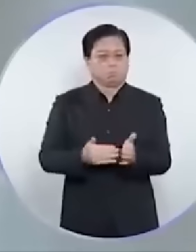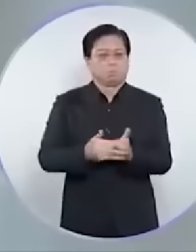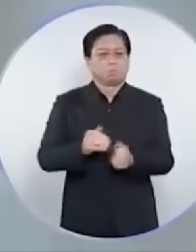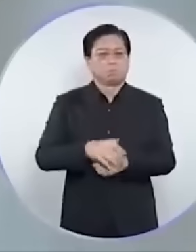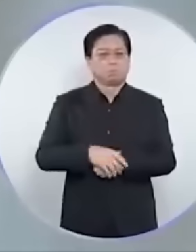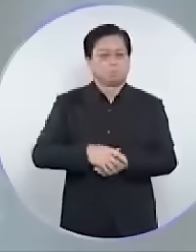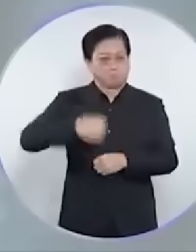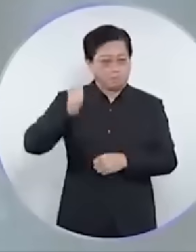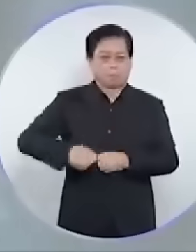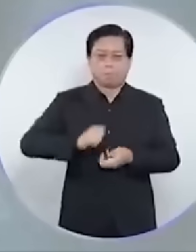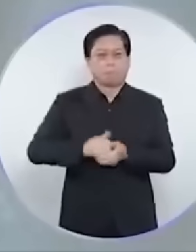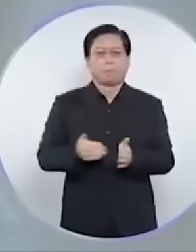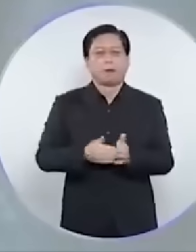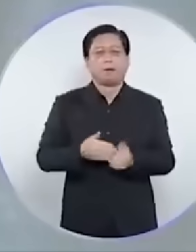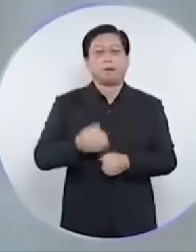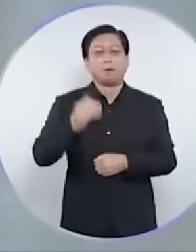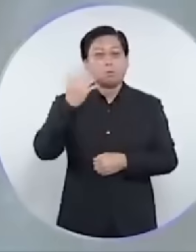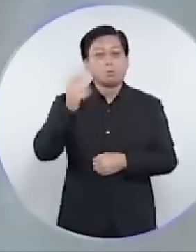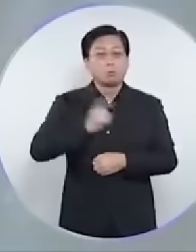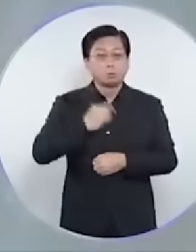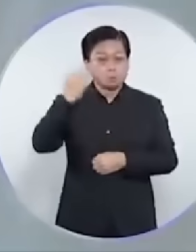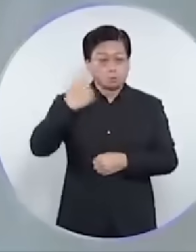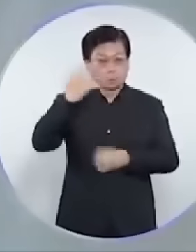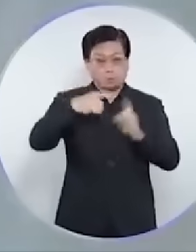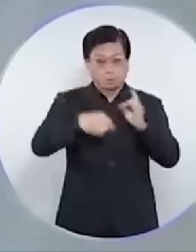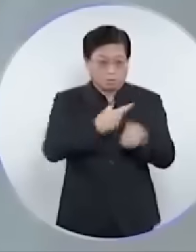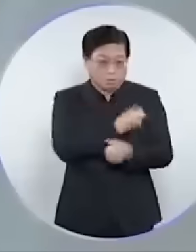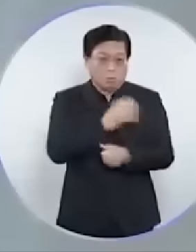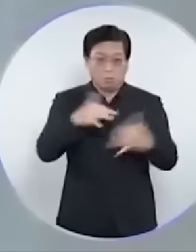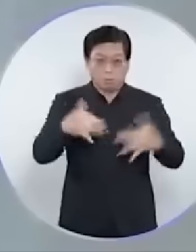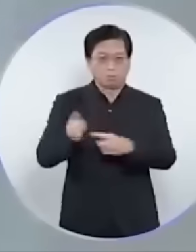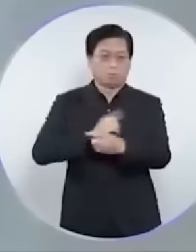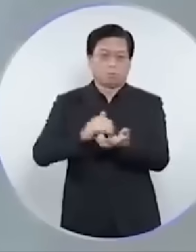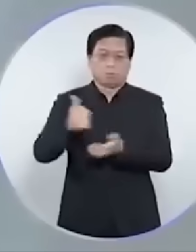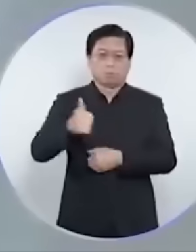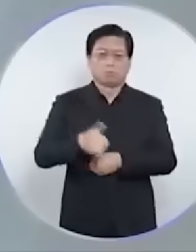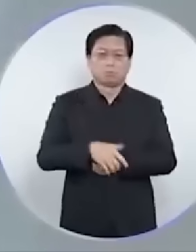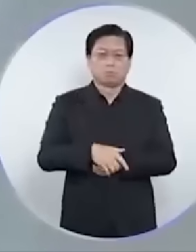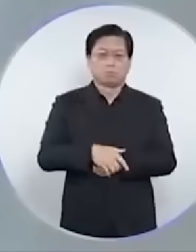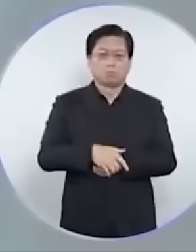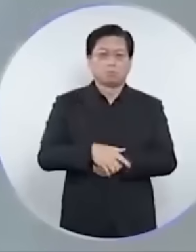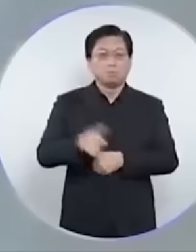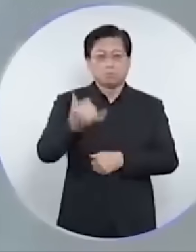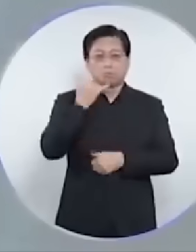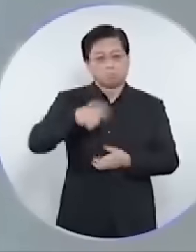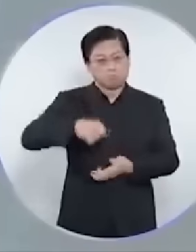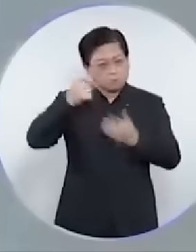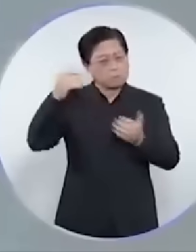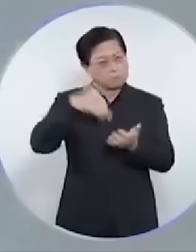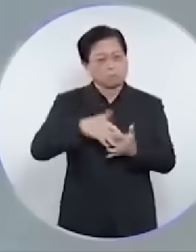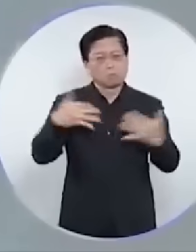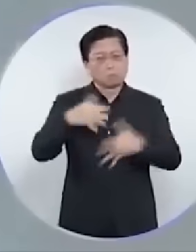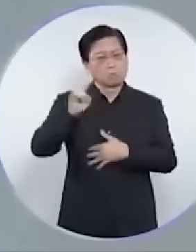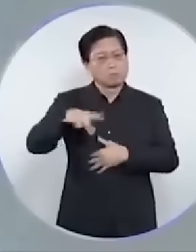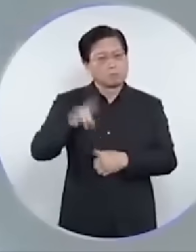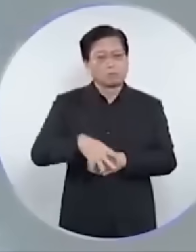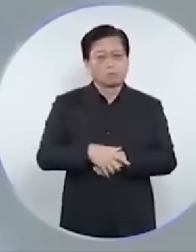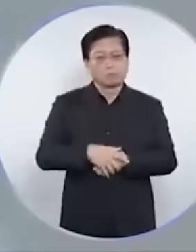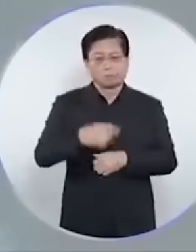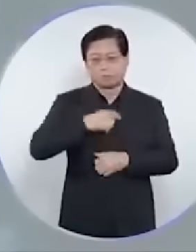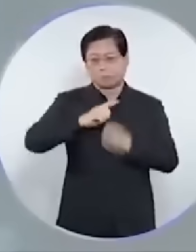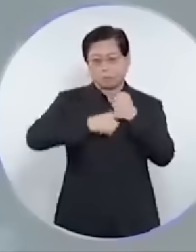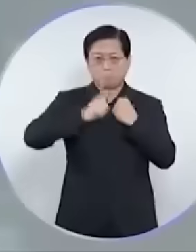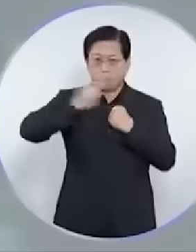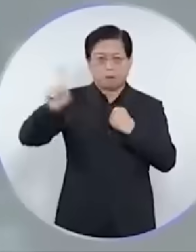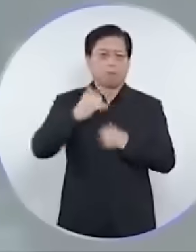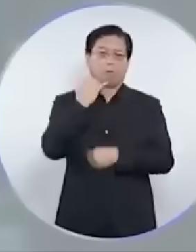正的裁示。你如果认为高端有问题，你是医师啊，你可以提出到底问题在哪里，移送